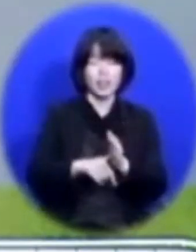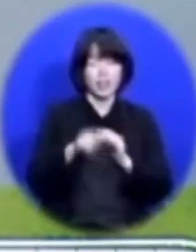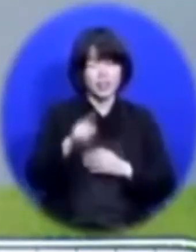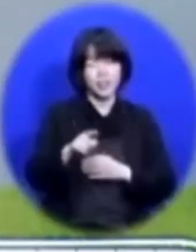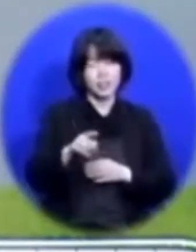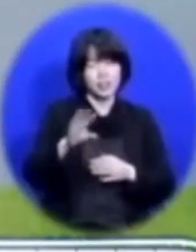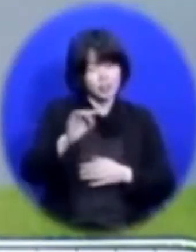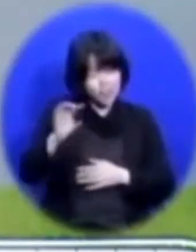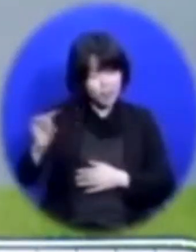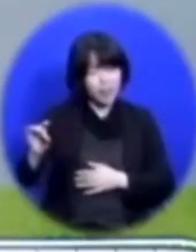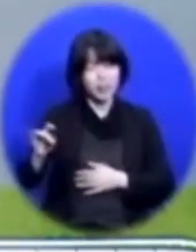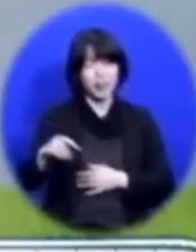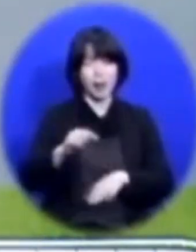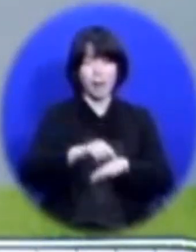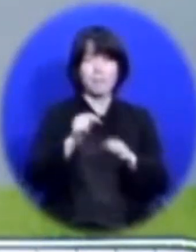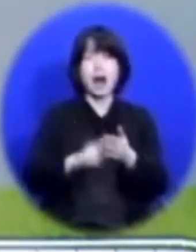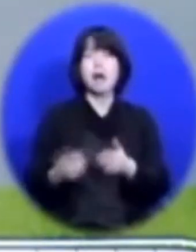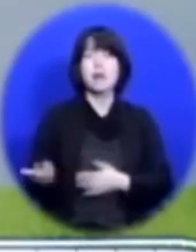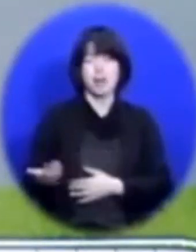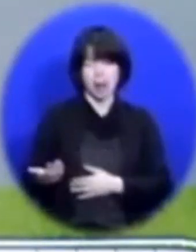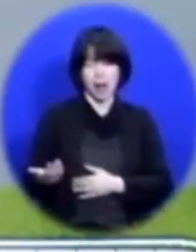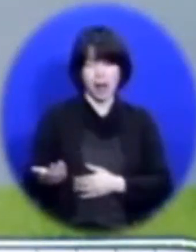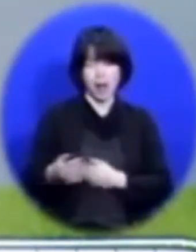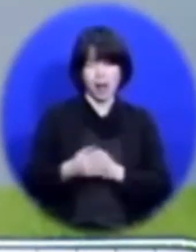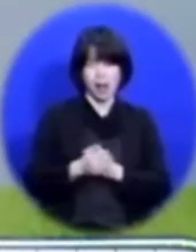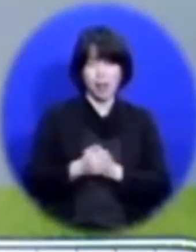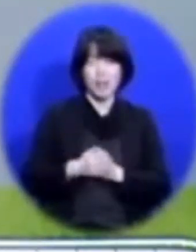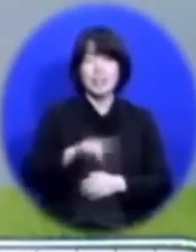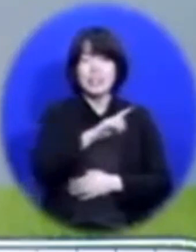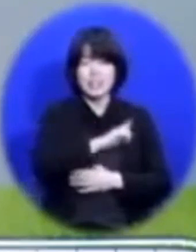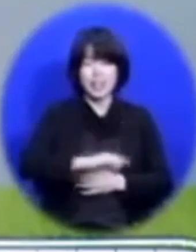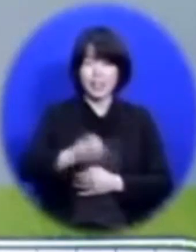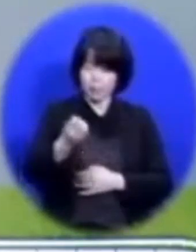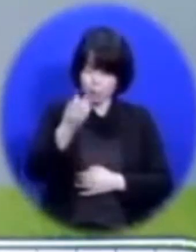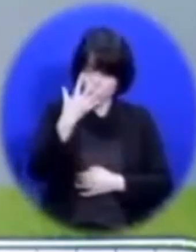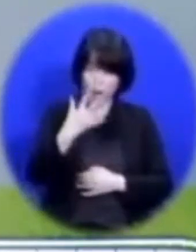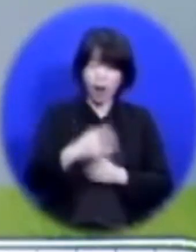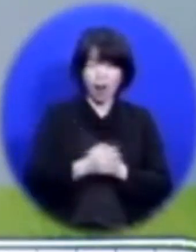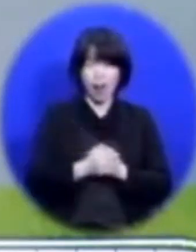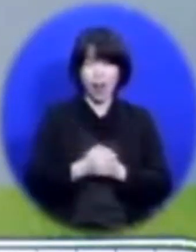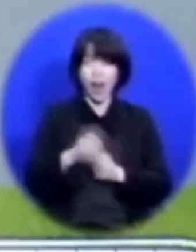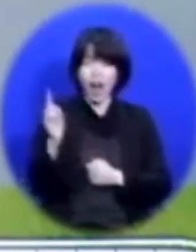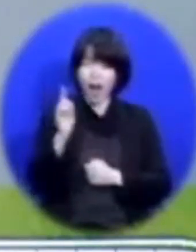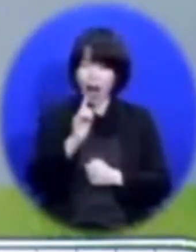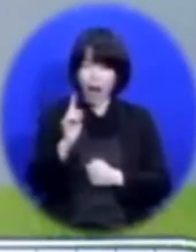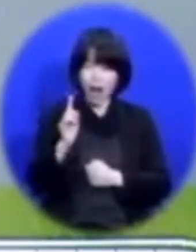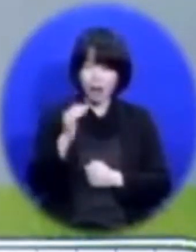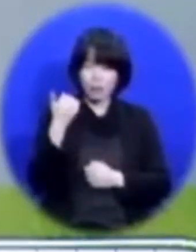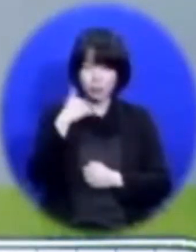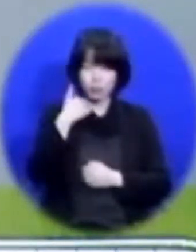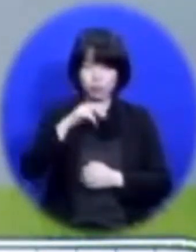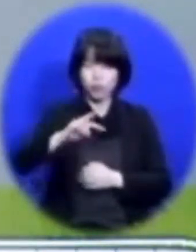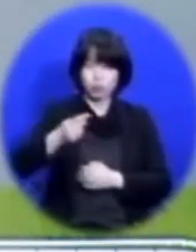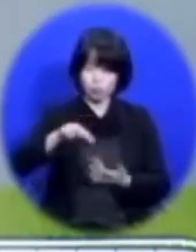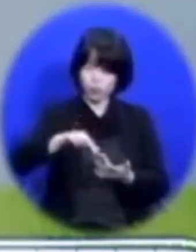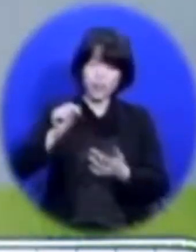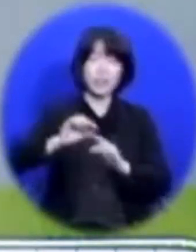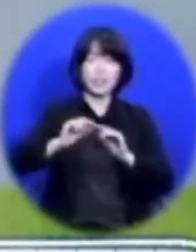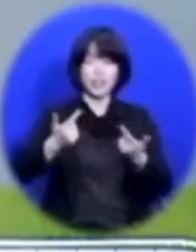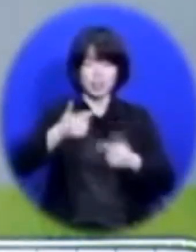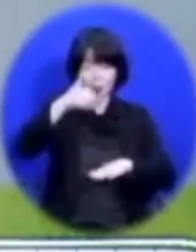될것이라는것을알고있었다.그녀는 남은하나를볼때마다마음이아팠다고말했다.그이유는그것이